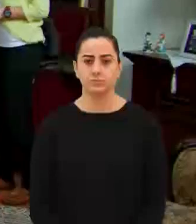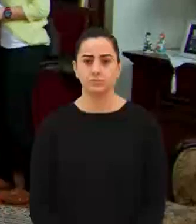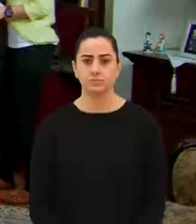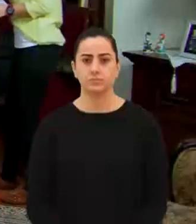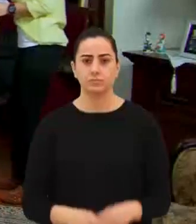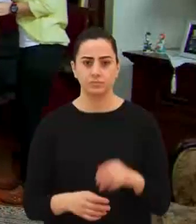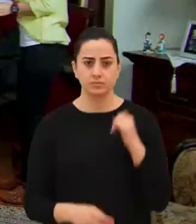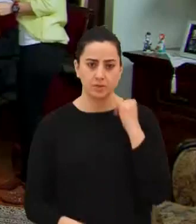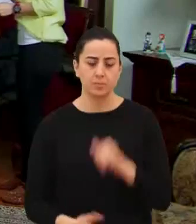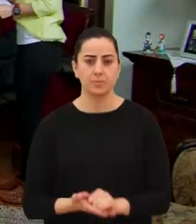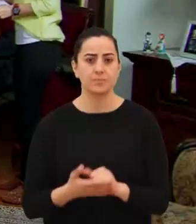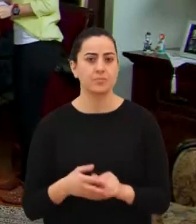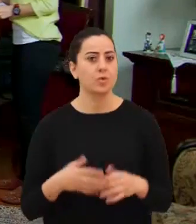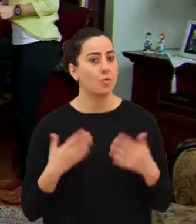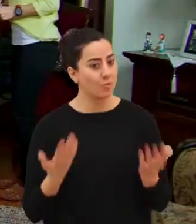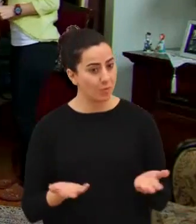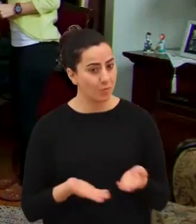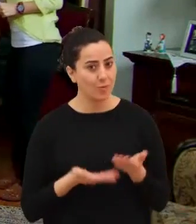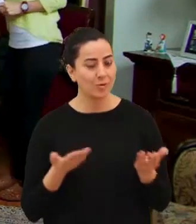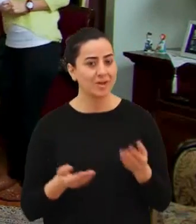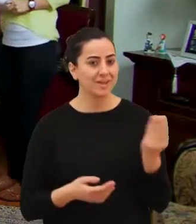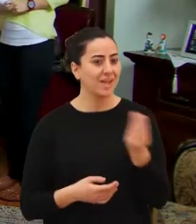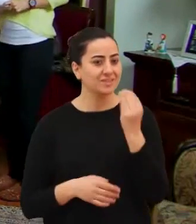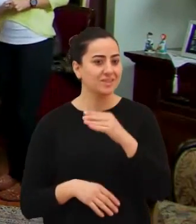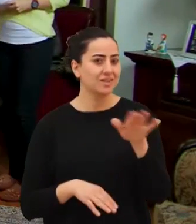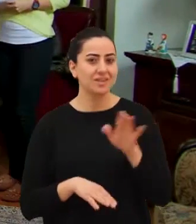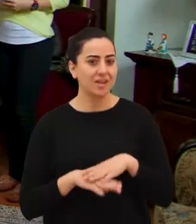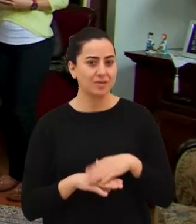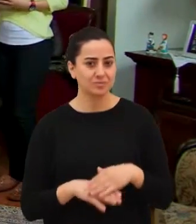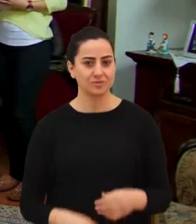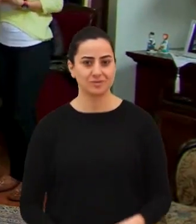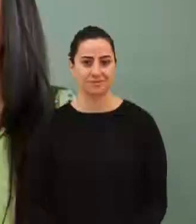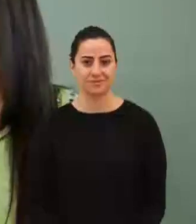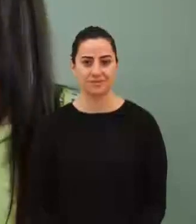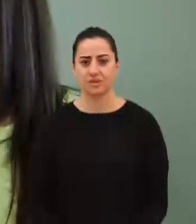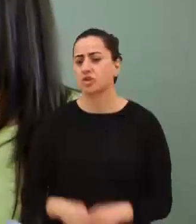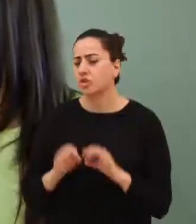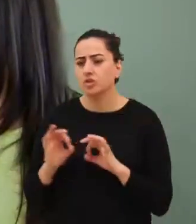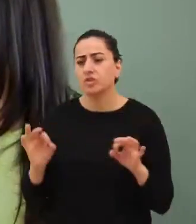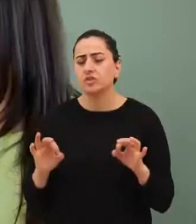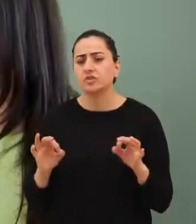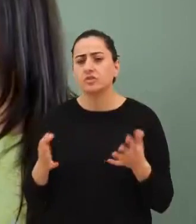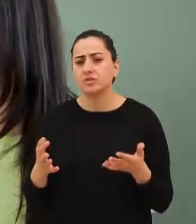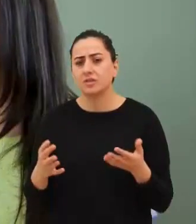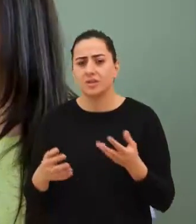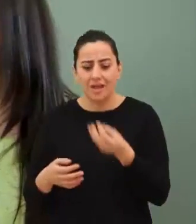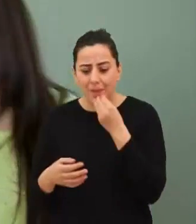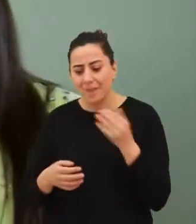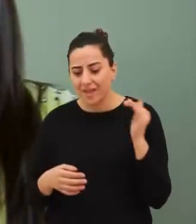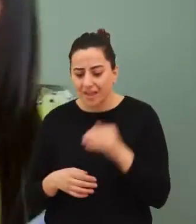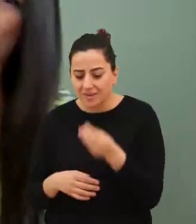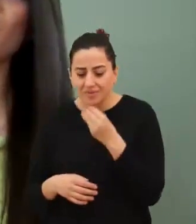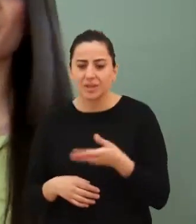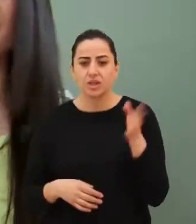Kapa. Oo! Gençler ne yapıyorsunuz burada? Bakayım toplanmışsınız da. Hiç vallahi bir şey yapmıyoruz. Bir yemek yiyelim de